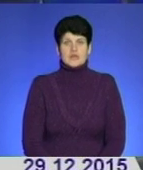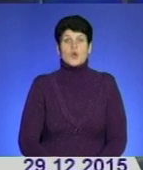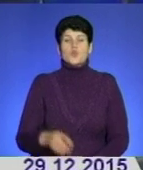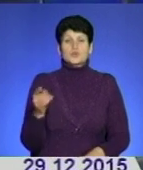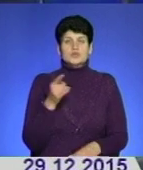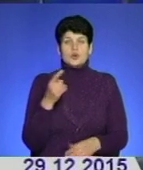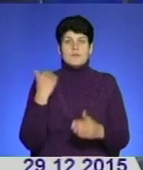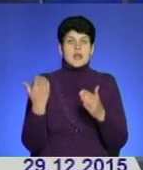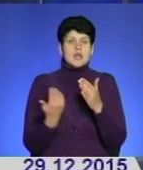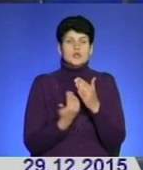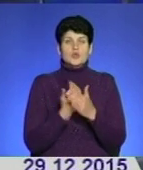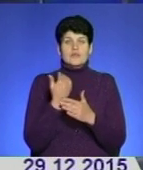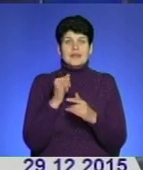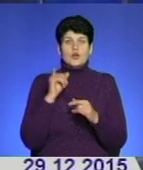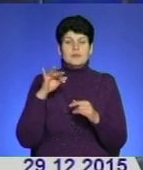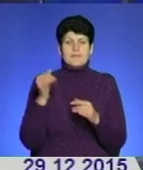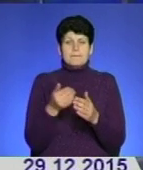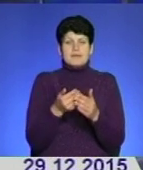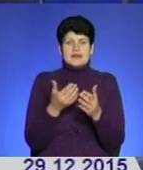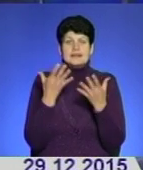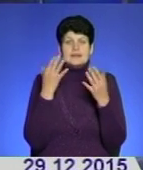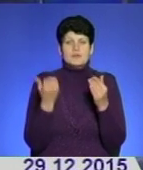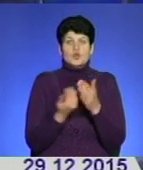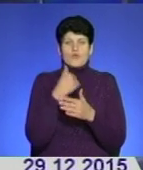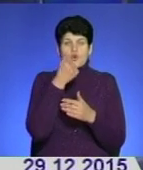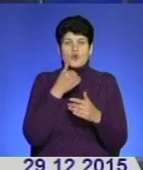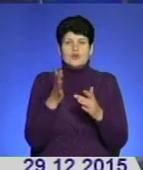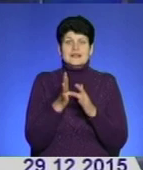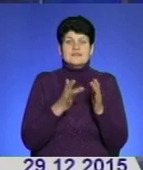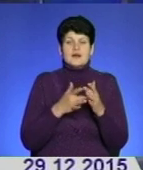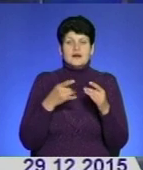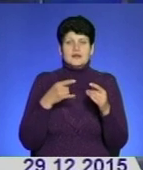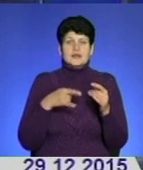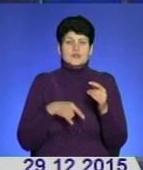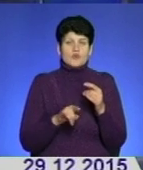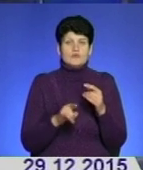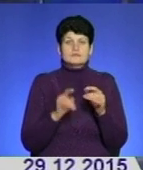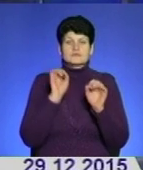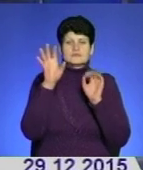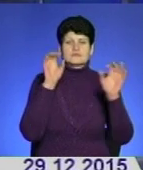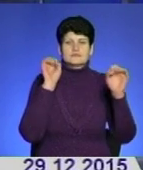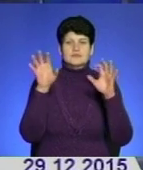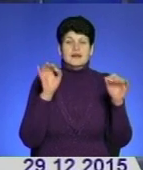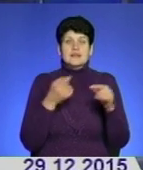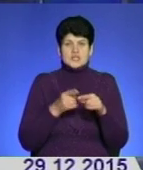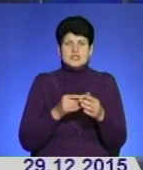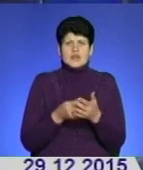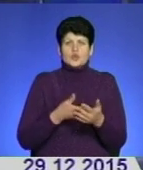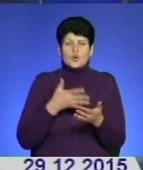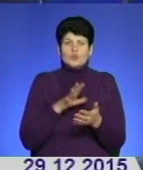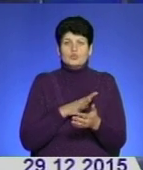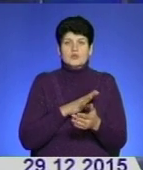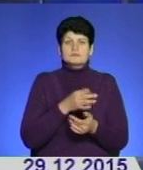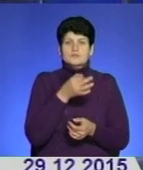У Тернополі нова ілюмінація. Напередодні Нового року та Різдва Христового місто прикрасили святковими вогнями. Чи дорого це вартувало і чи до